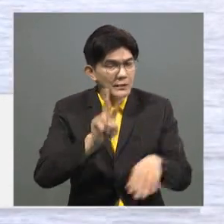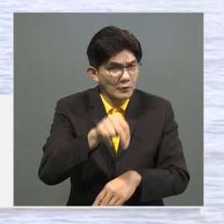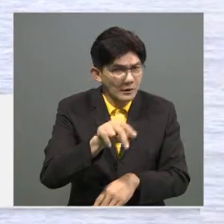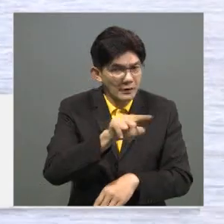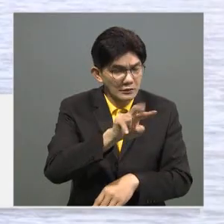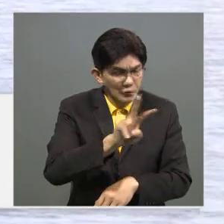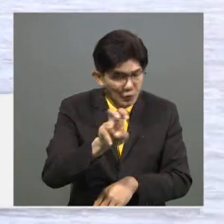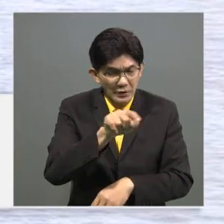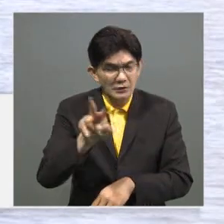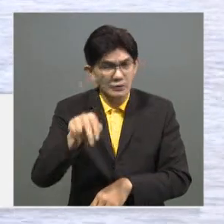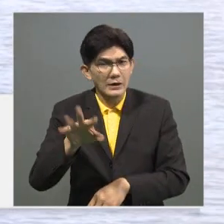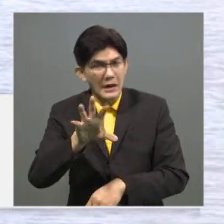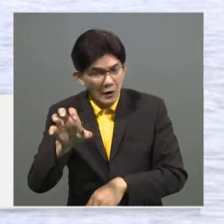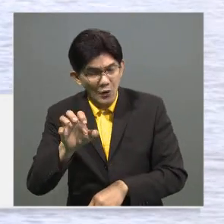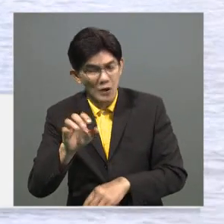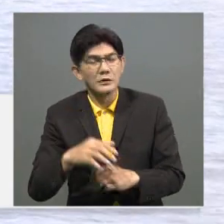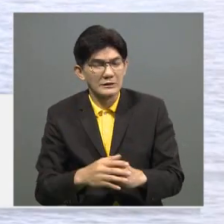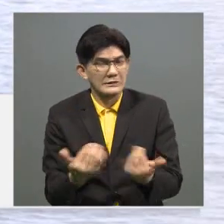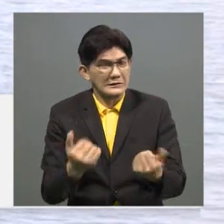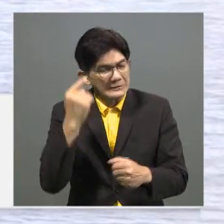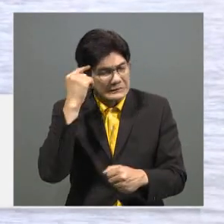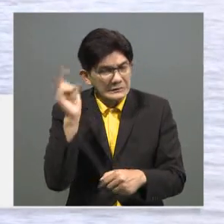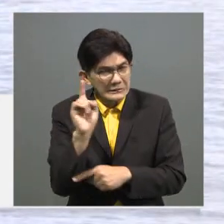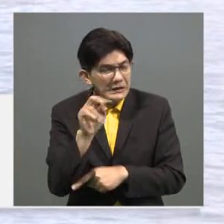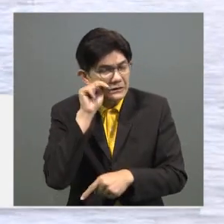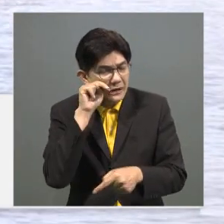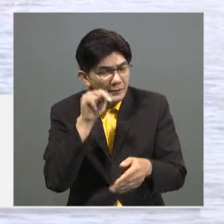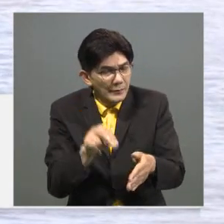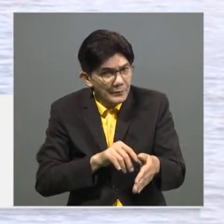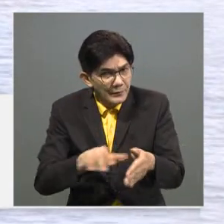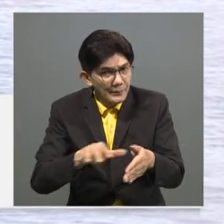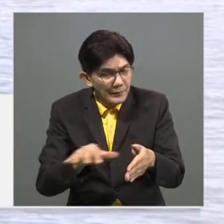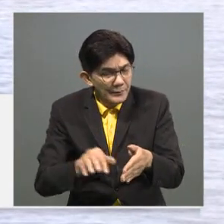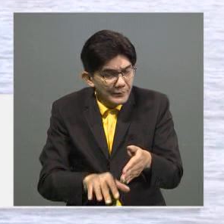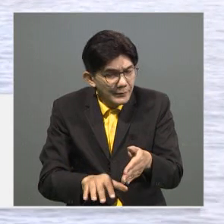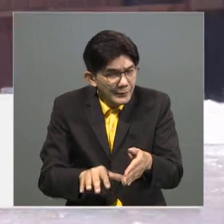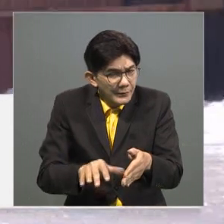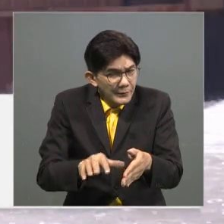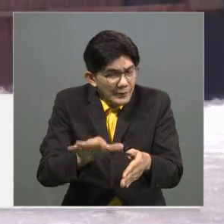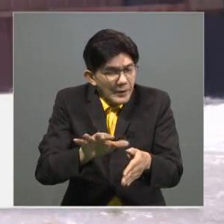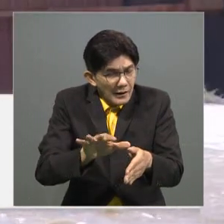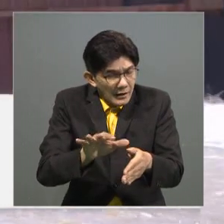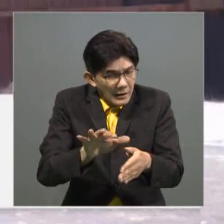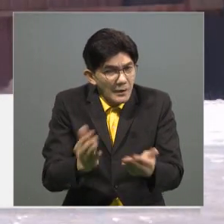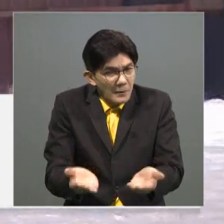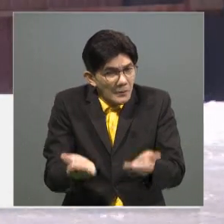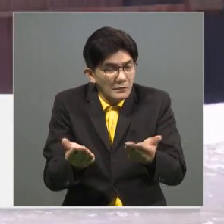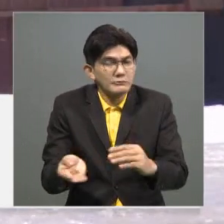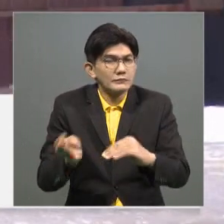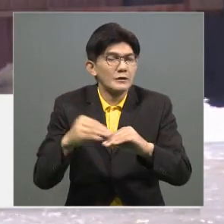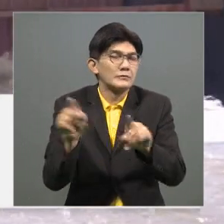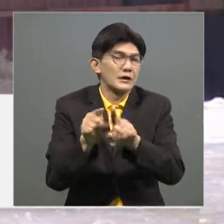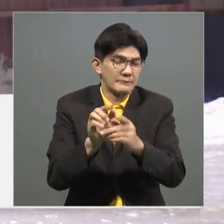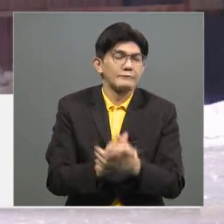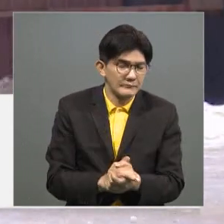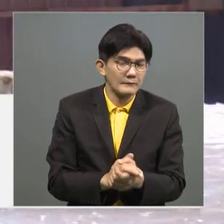ถึง 2,500 ลูกบาศก์เมตรต่อวินาทีก็จะส่งผลให้ระดับน้ำที่เหนือเขื่อนเจ้าพระยายกตัวสูงขึ้นตามไปด้วยท